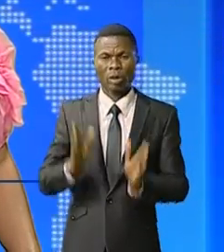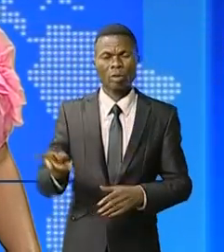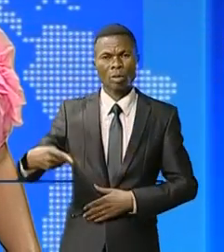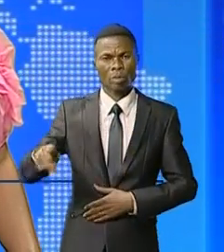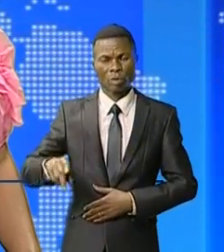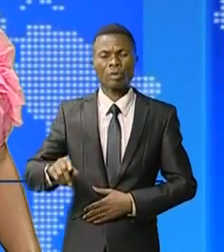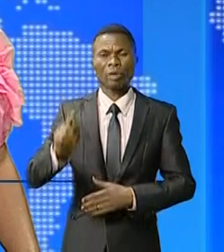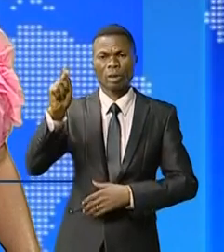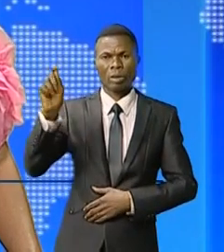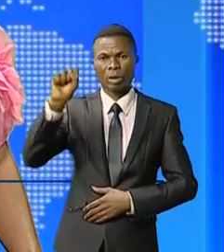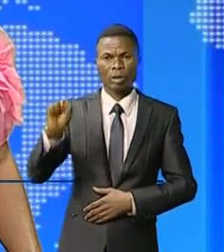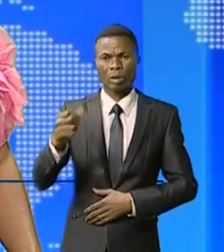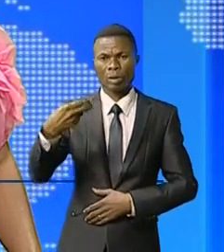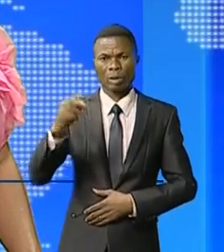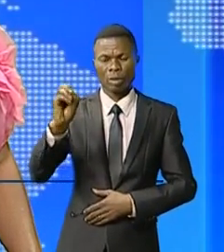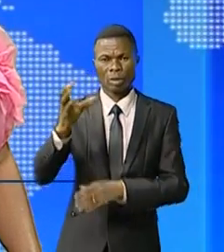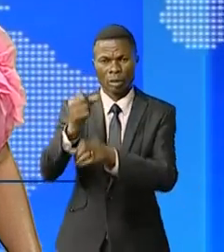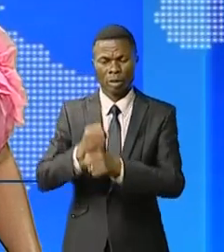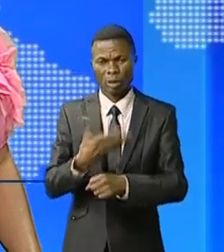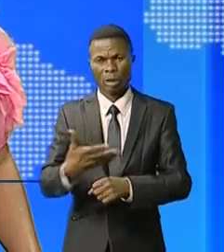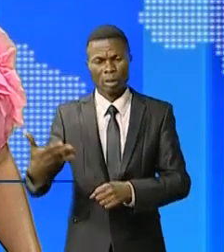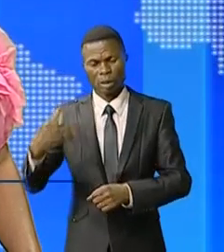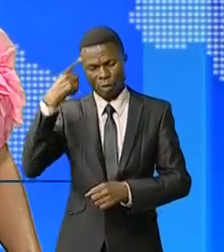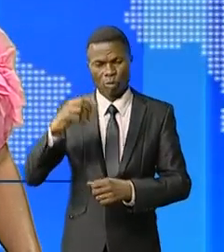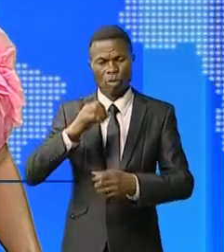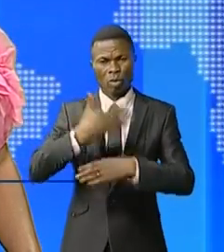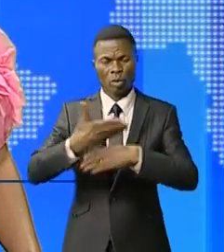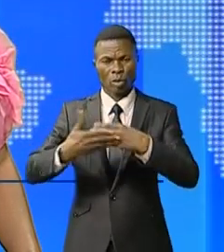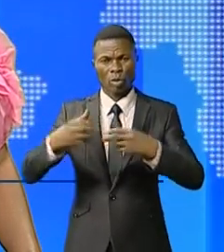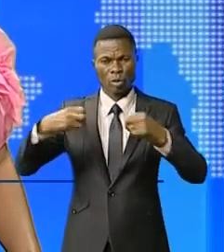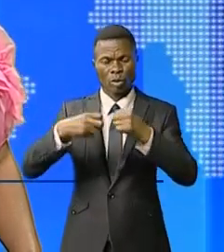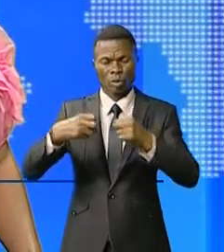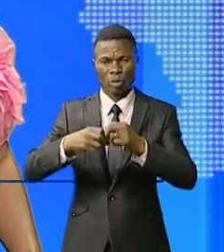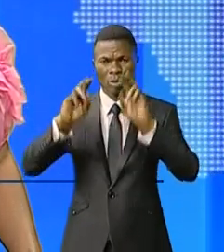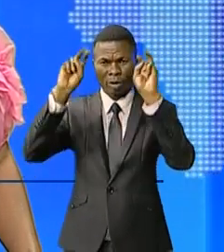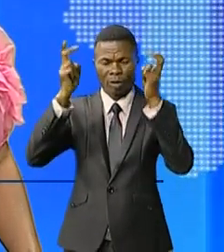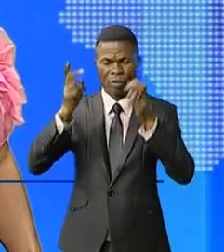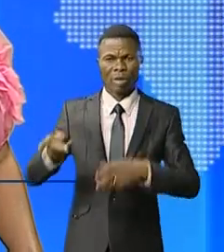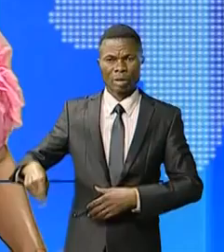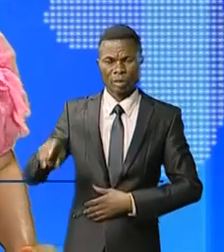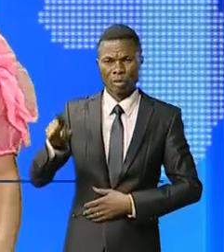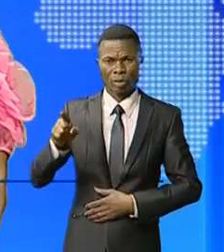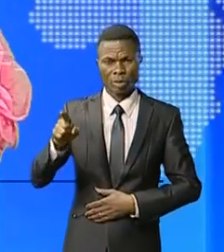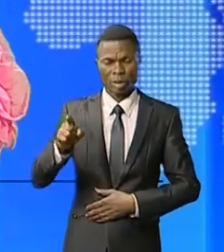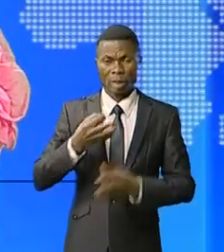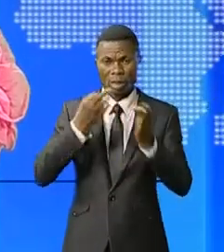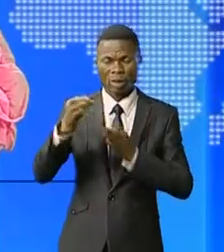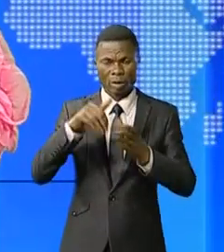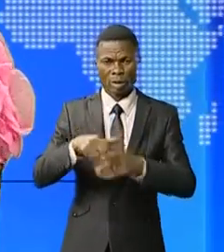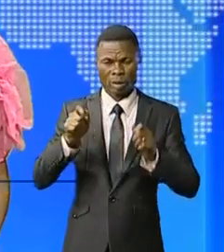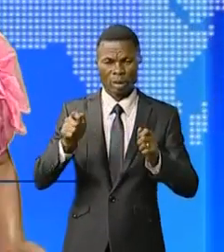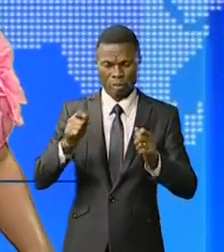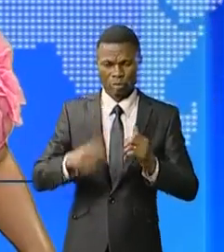Choapa a réceptionné les matériels essentiels pour l'électrification du chef-lieu de cette province. Les détails dans un